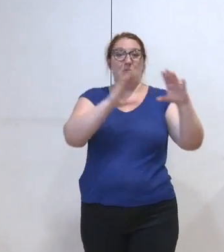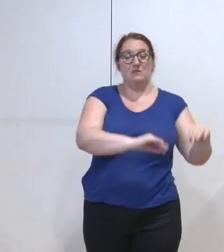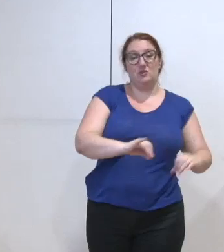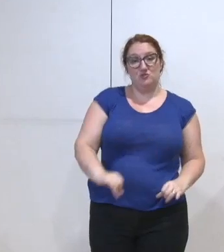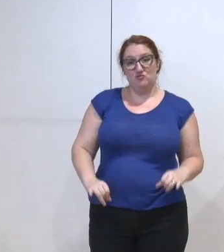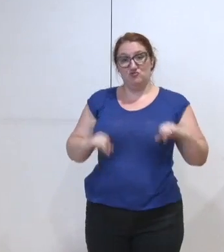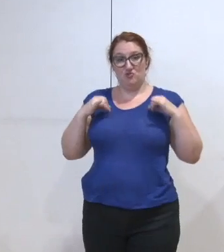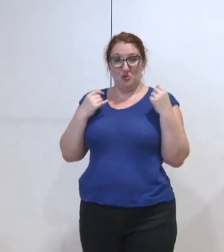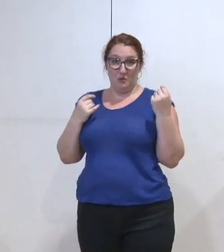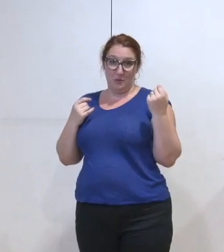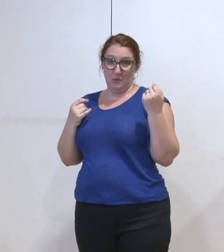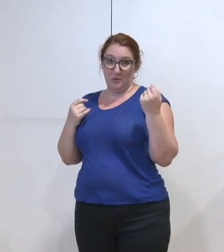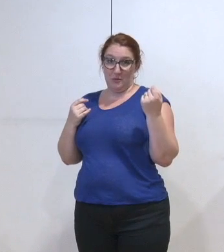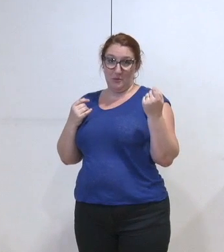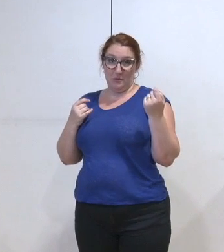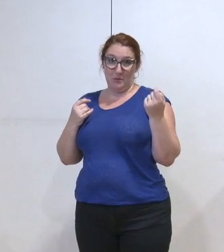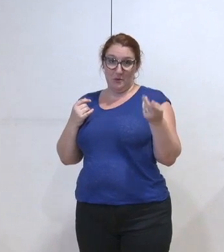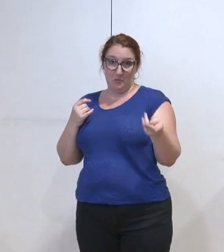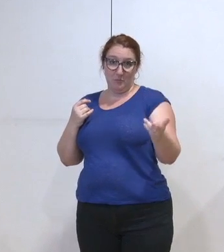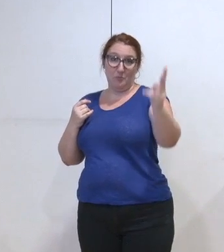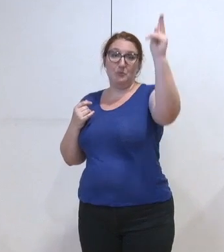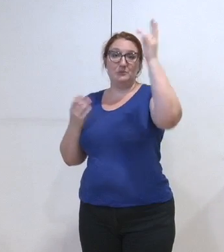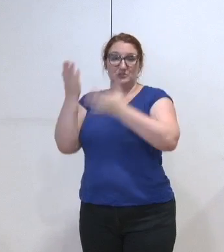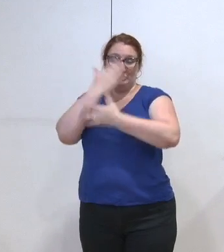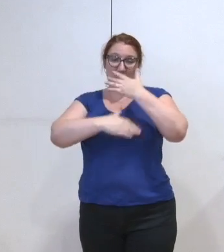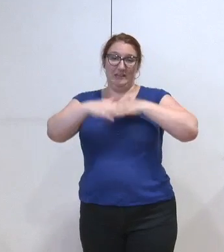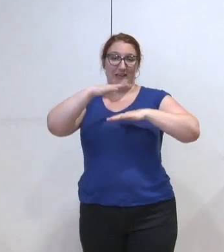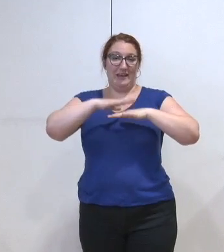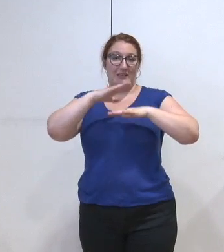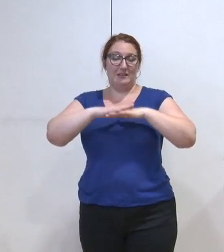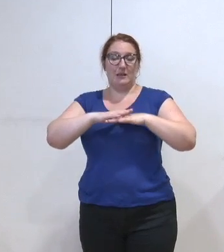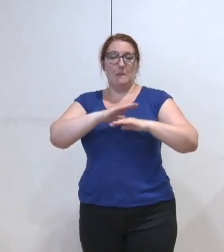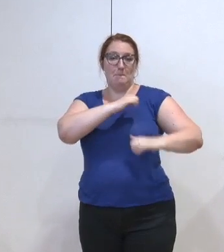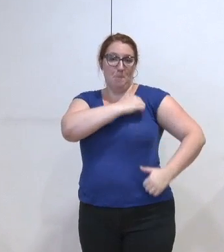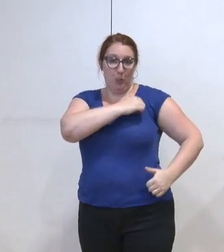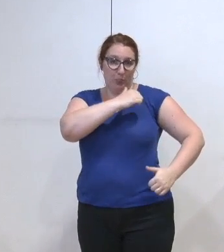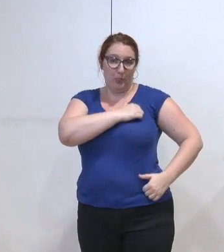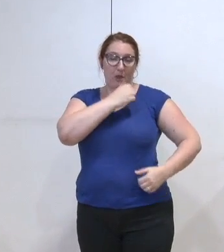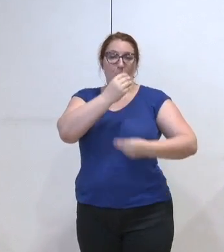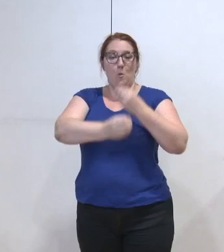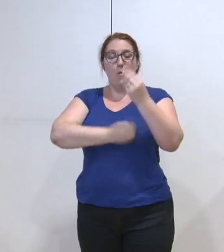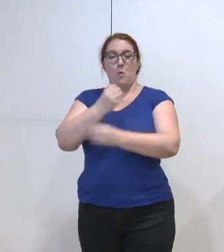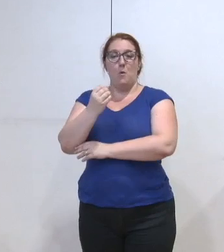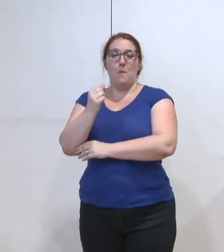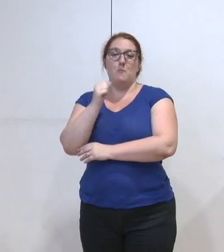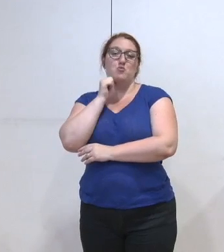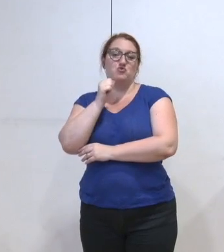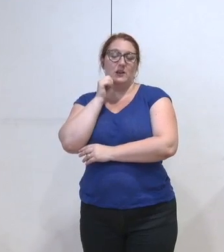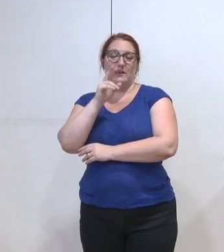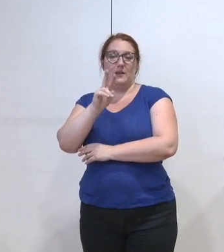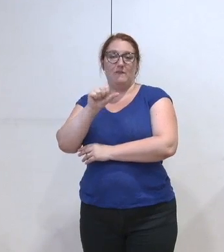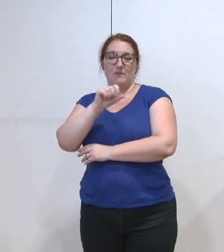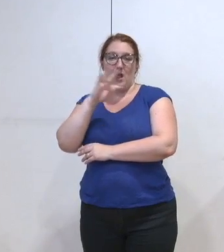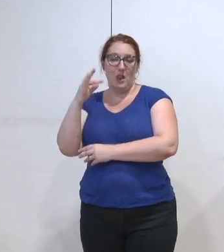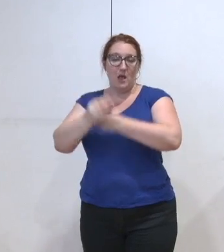ces populations jeunes à dans le quartier de bonne quartier bouchailler vialier et également à vin musé il est